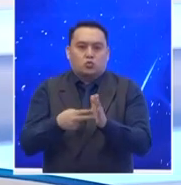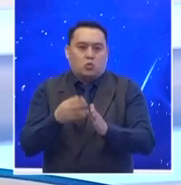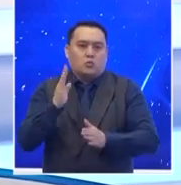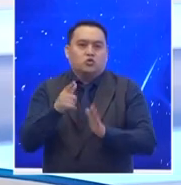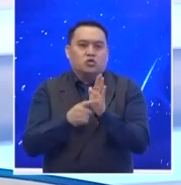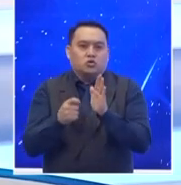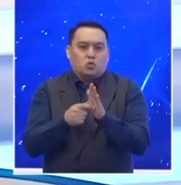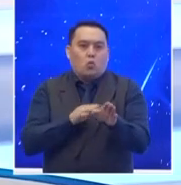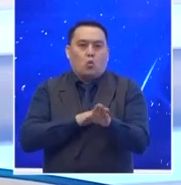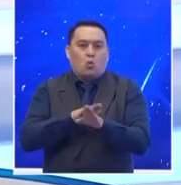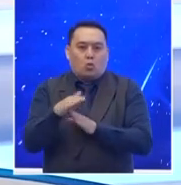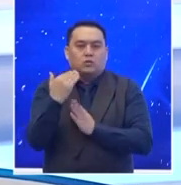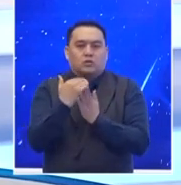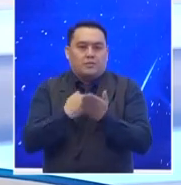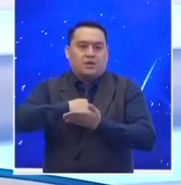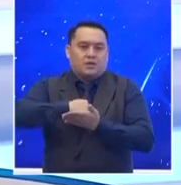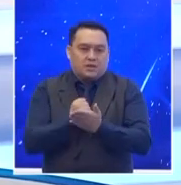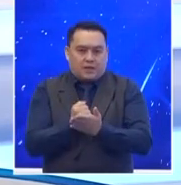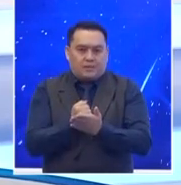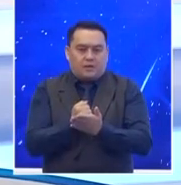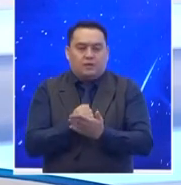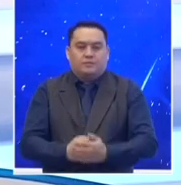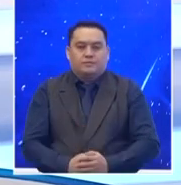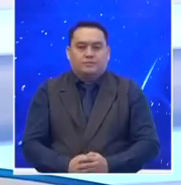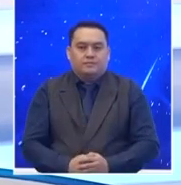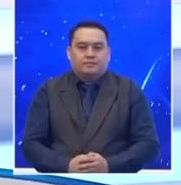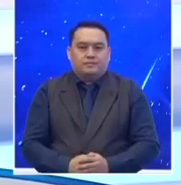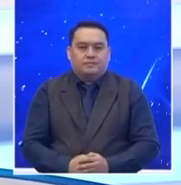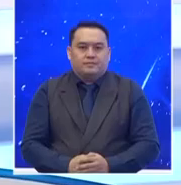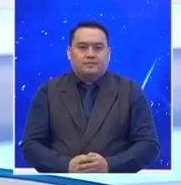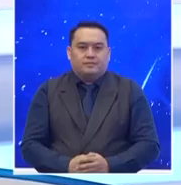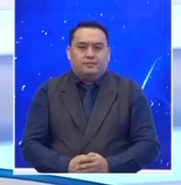оның 700-і кестеге сай бекітілген. Дені қайырымдылық акциясы.